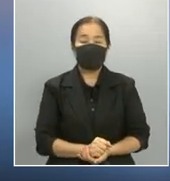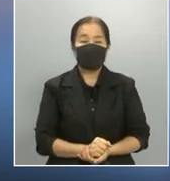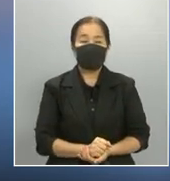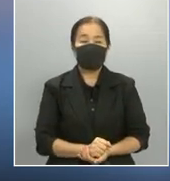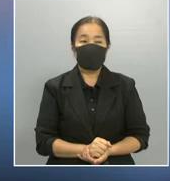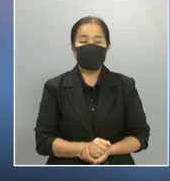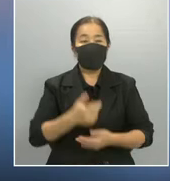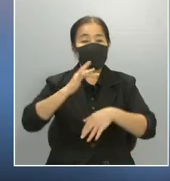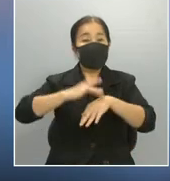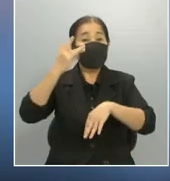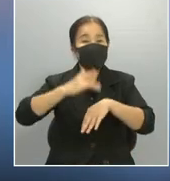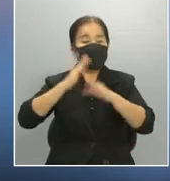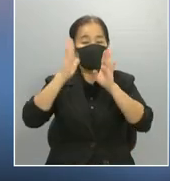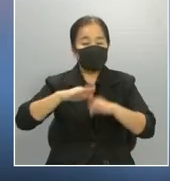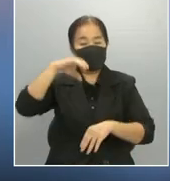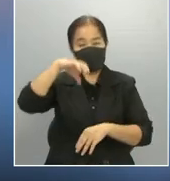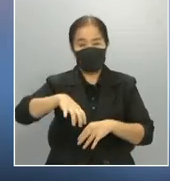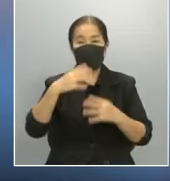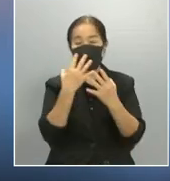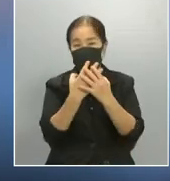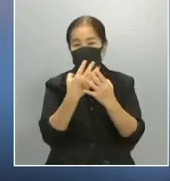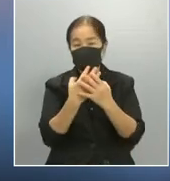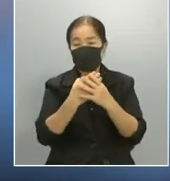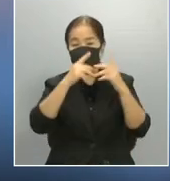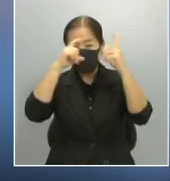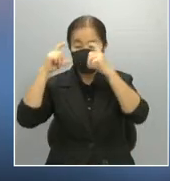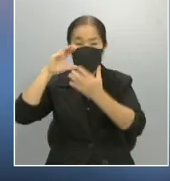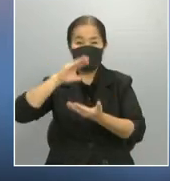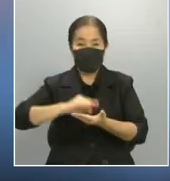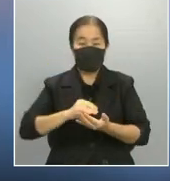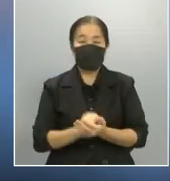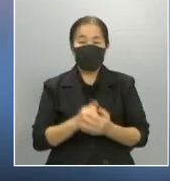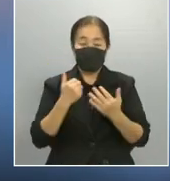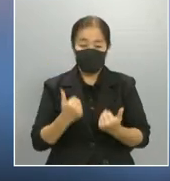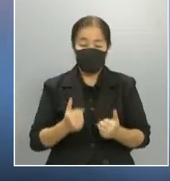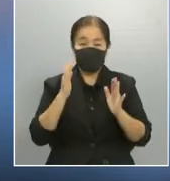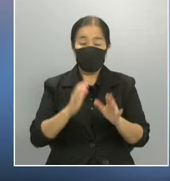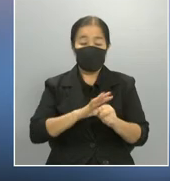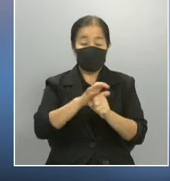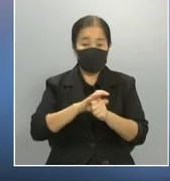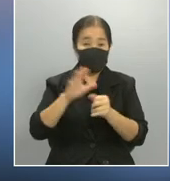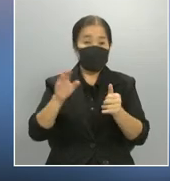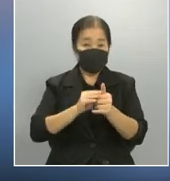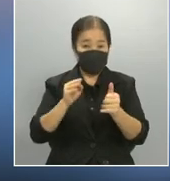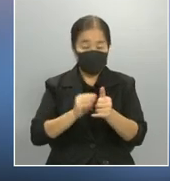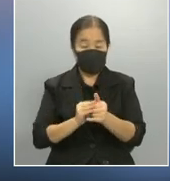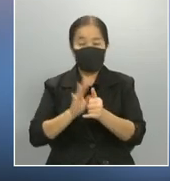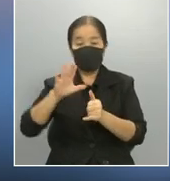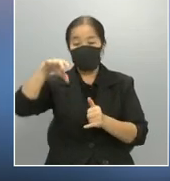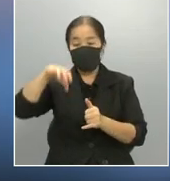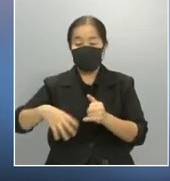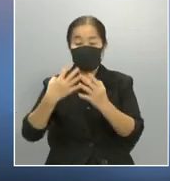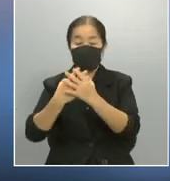อภิมหาคัตเตอร์คุกถ้าคุณทวิชยังได้บอกได้ว่านะตัวเลขผู้ติดเชื้อล่าสุดของนักโทษจะทะลุ 1หมื่นคนไปแล้ว